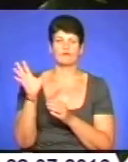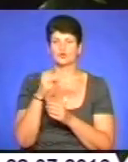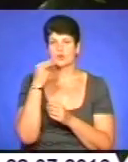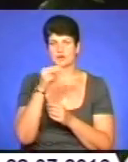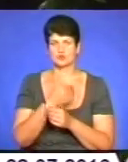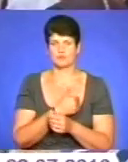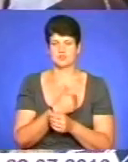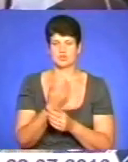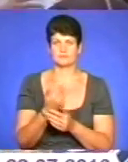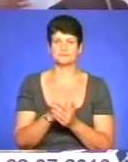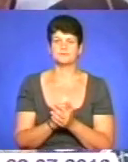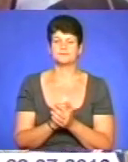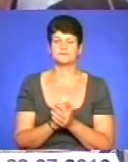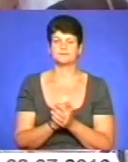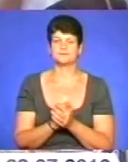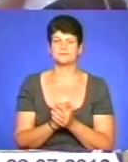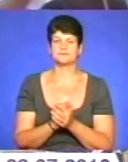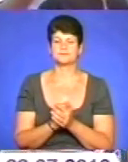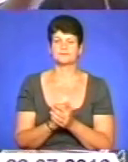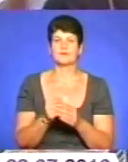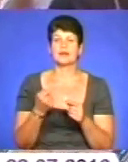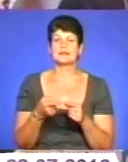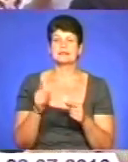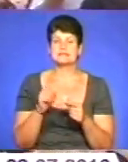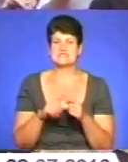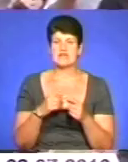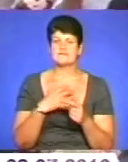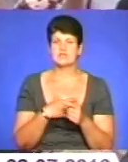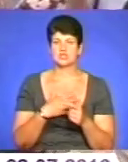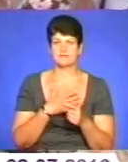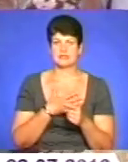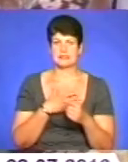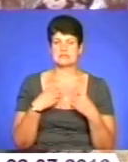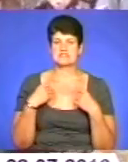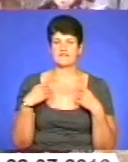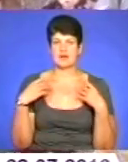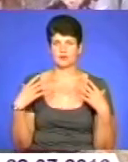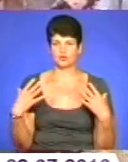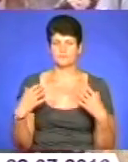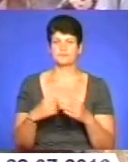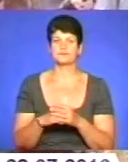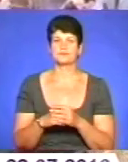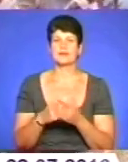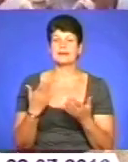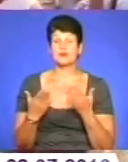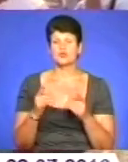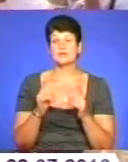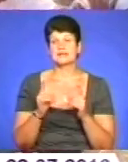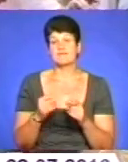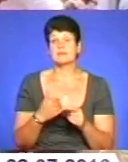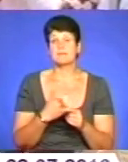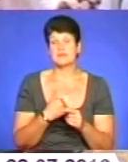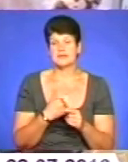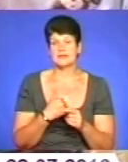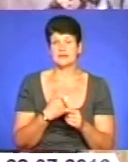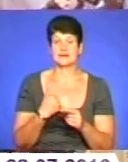бажаю. Всього кращого. Це якби є важливе для нас свято, навіть якщо мені я... Я